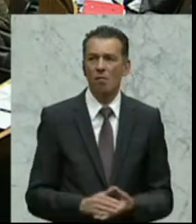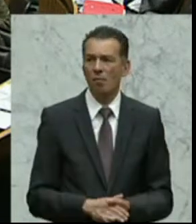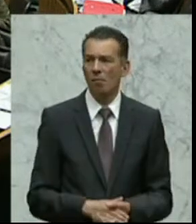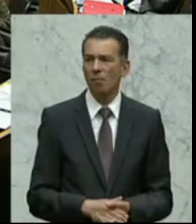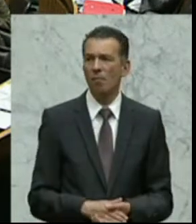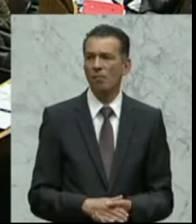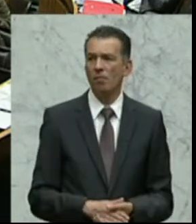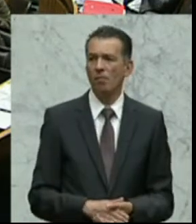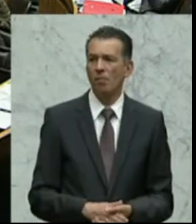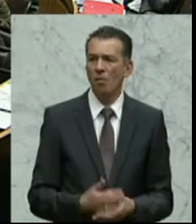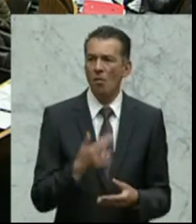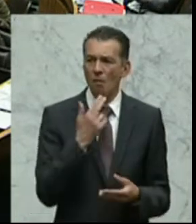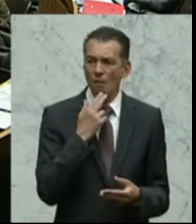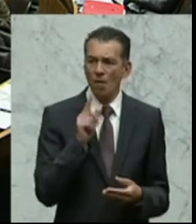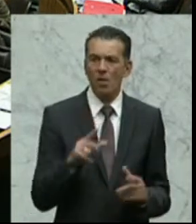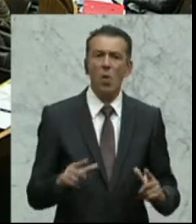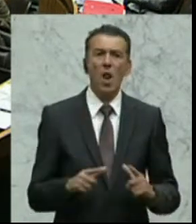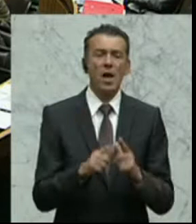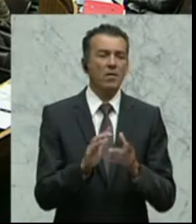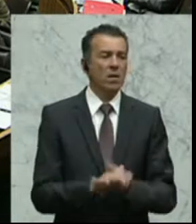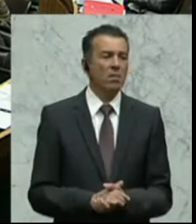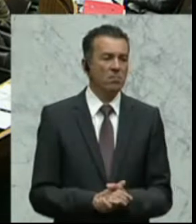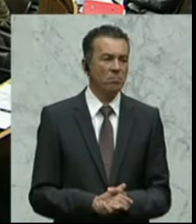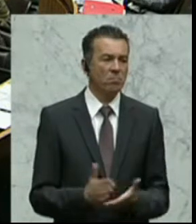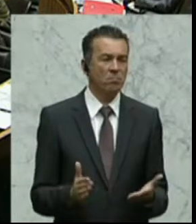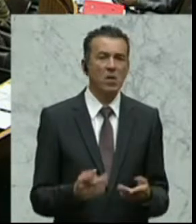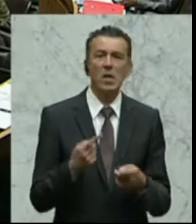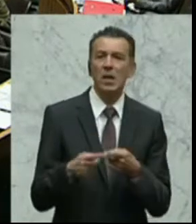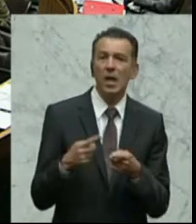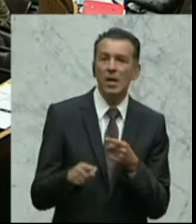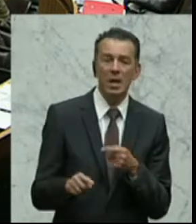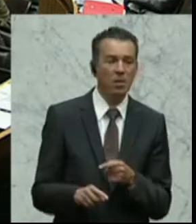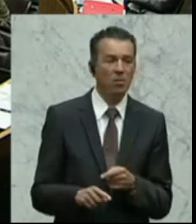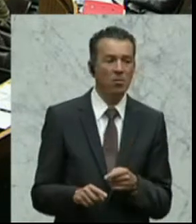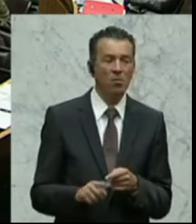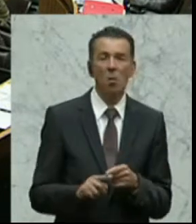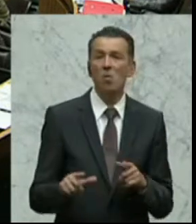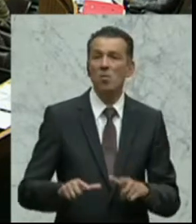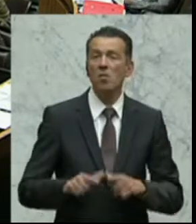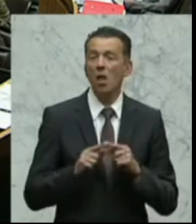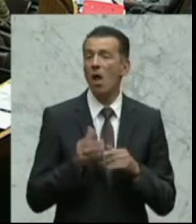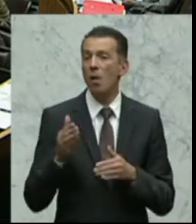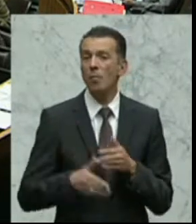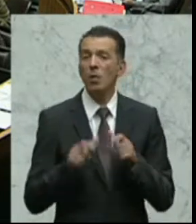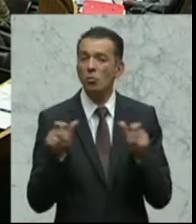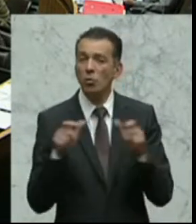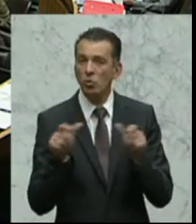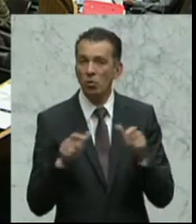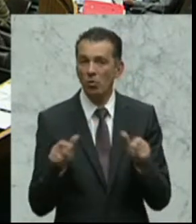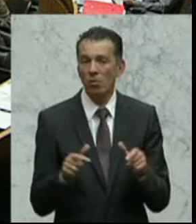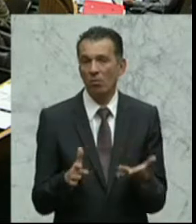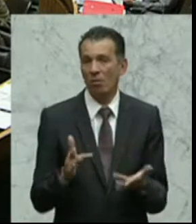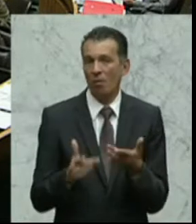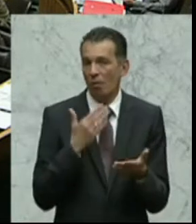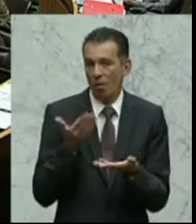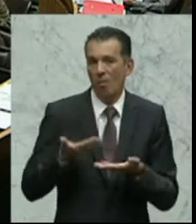Wer soll es sich leisten können, wenn er sich einen Kredit nimmt und sich bis zum Lebensende verschuldet, vorausgesetzt, er kriegt überhaupt einen Kredit von der